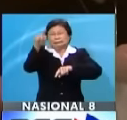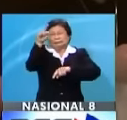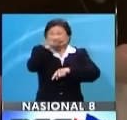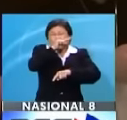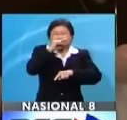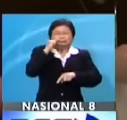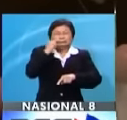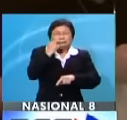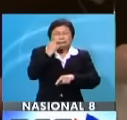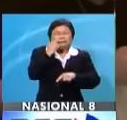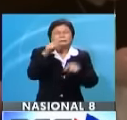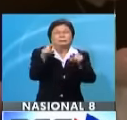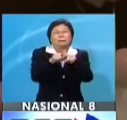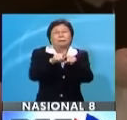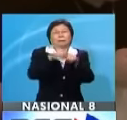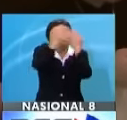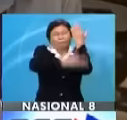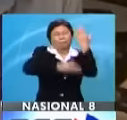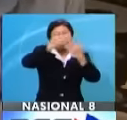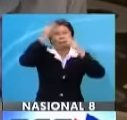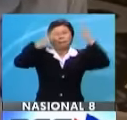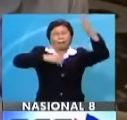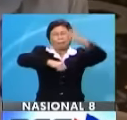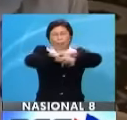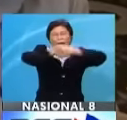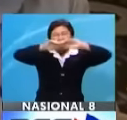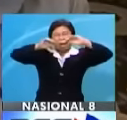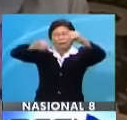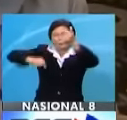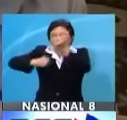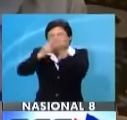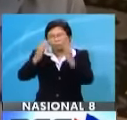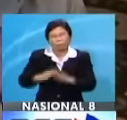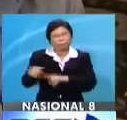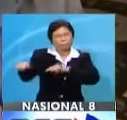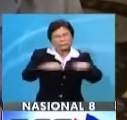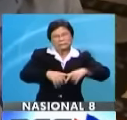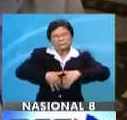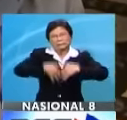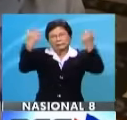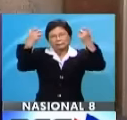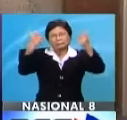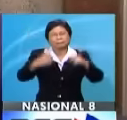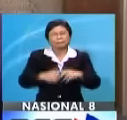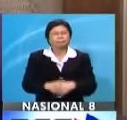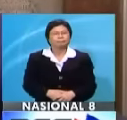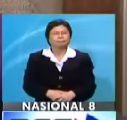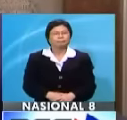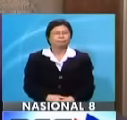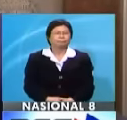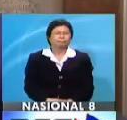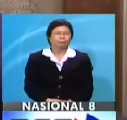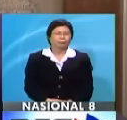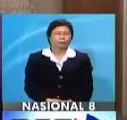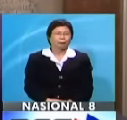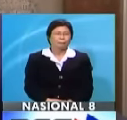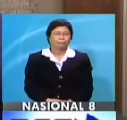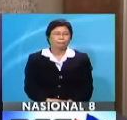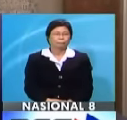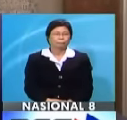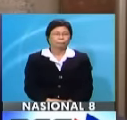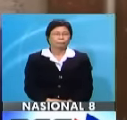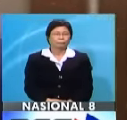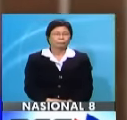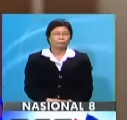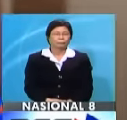Persatuan Bola Sepak seluruh negara dalam memberi pengajaran kepada penyokong yang bertindak liar. Many of the European